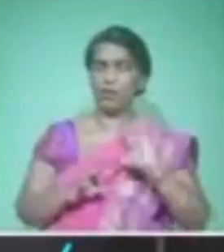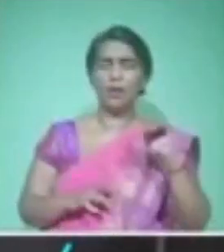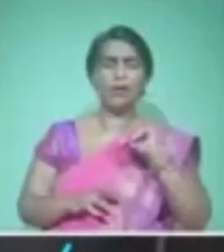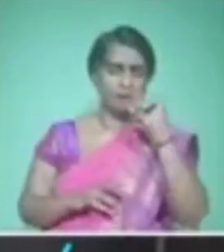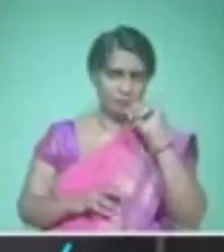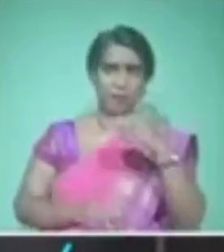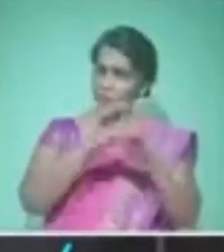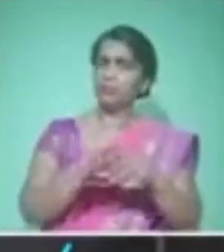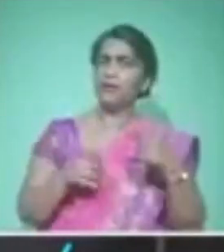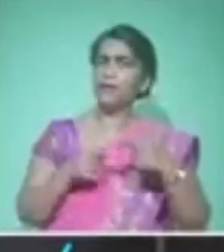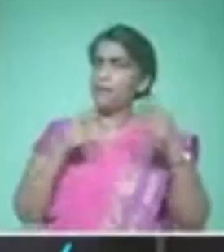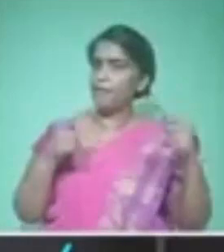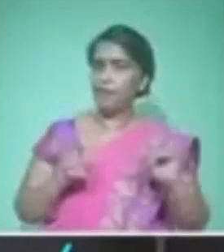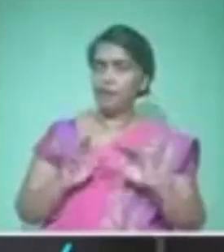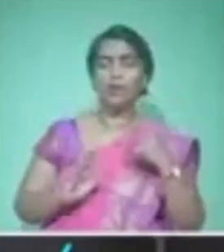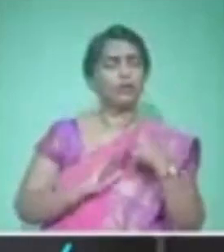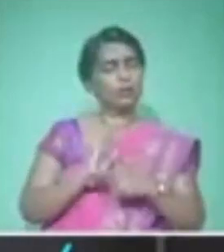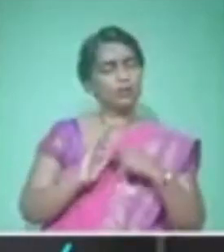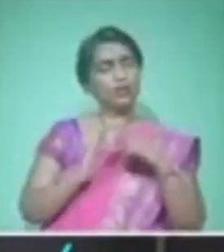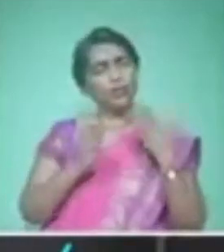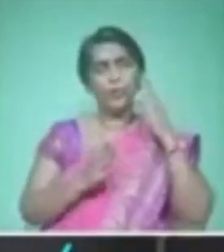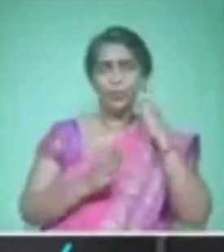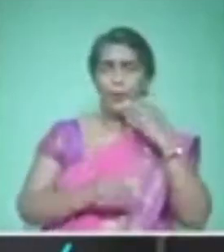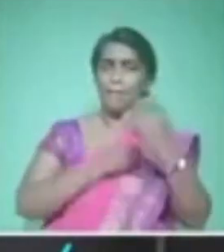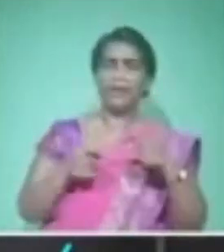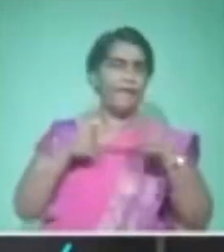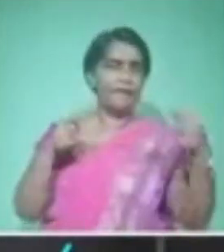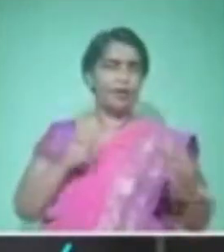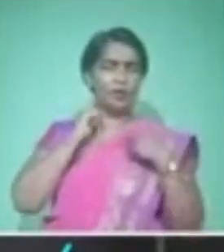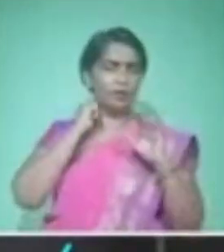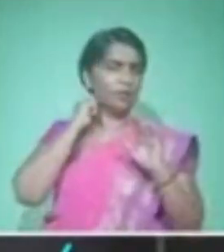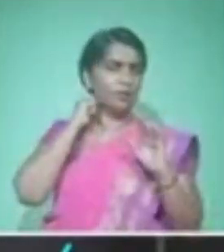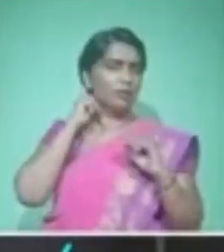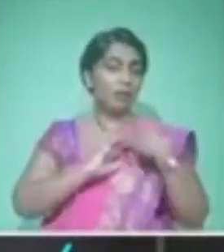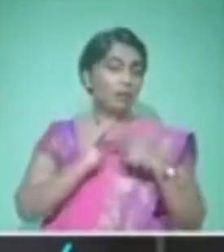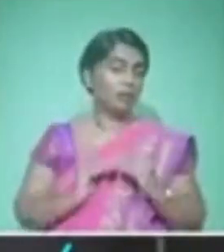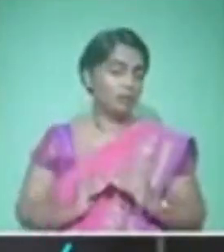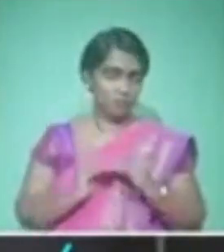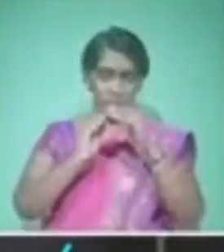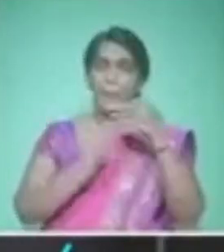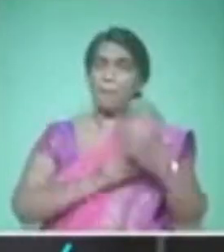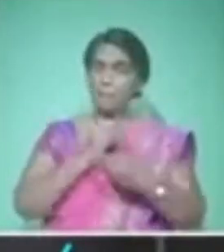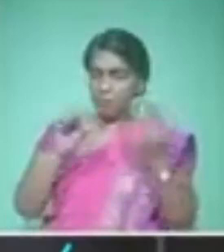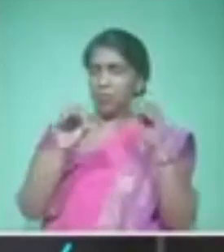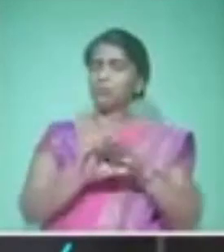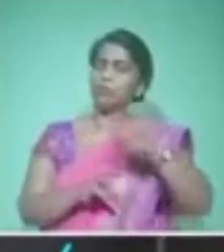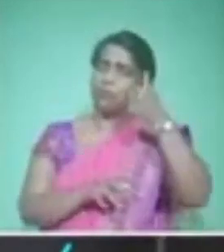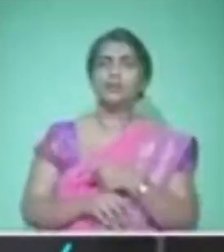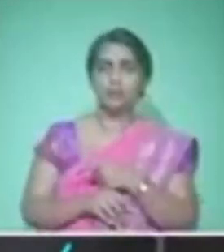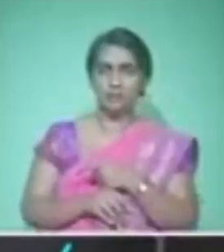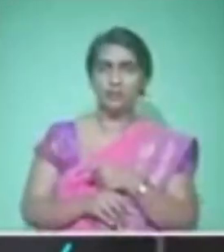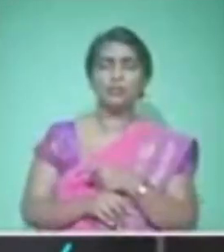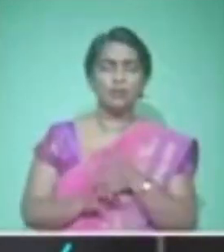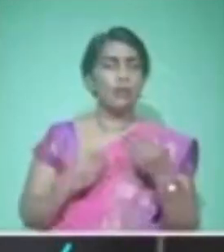ඕනේ ආයෝජනයට විරුද්ධ නැහැ. දේශීය හෝ විදේශීය ආයෝජනයට විරුද්ධ නැහැ. රට ඉස්සරහට ගන්න නම් ආයෝජනය අත්‍යවම